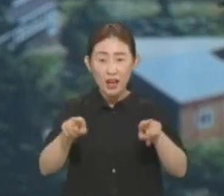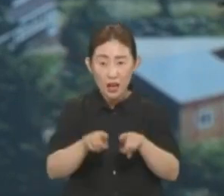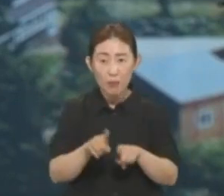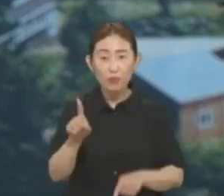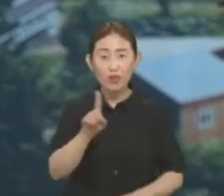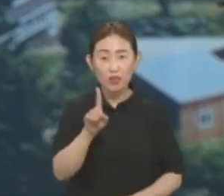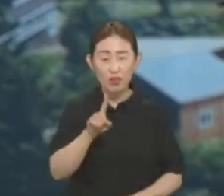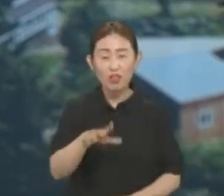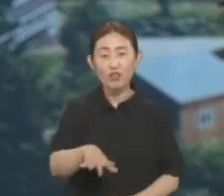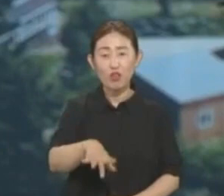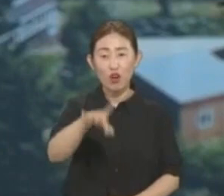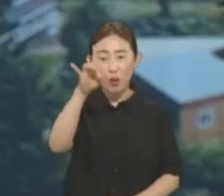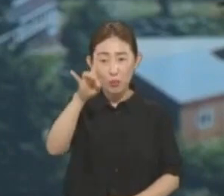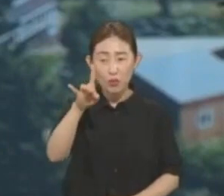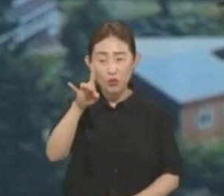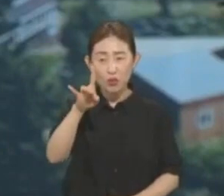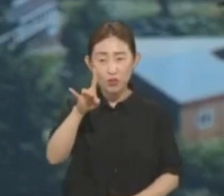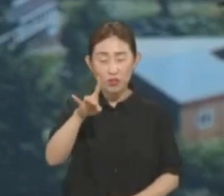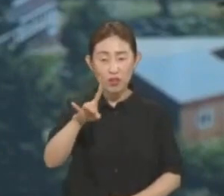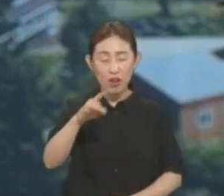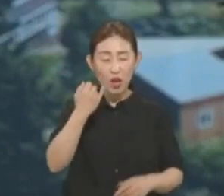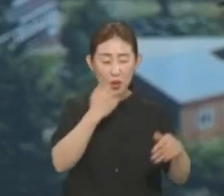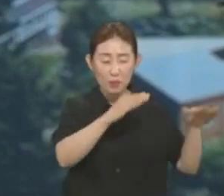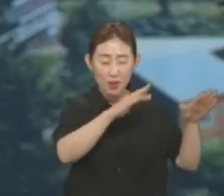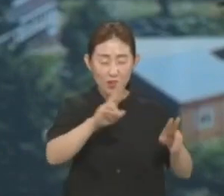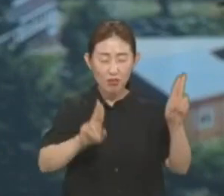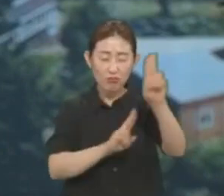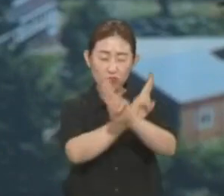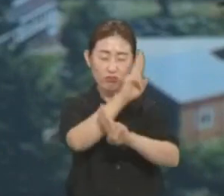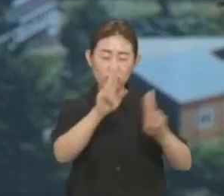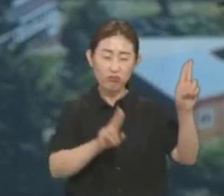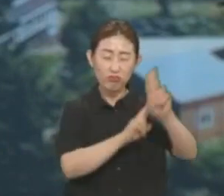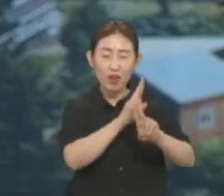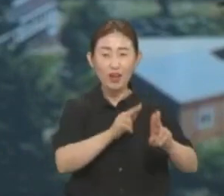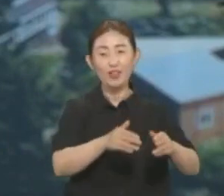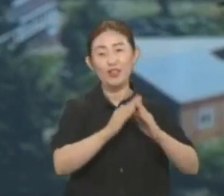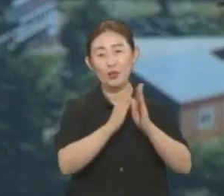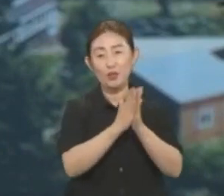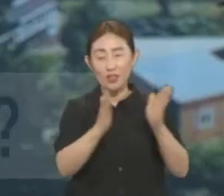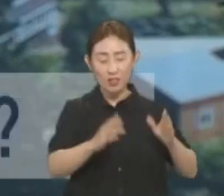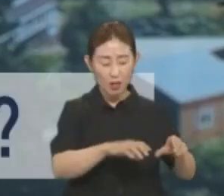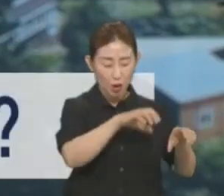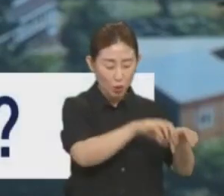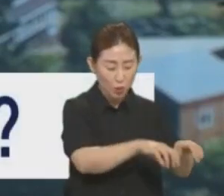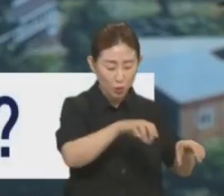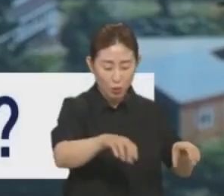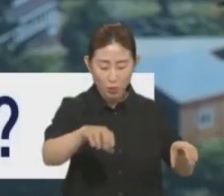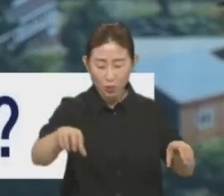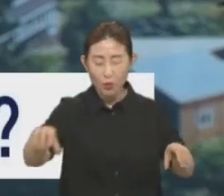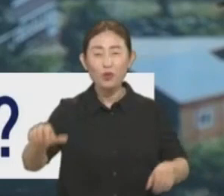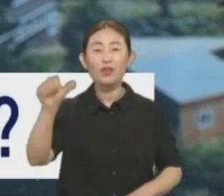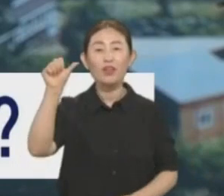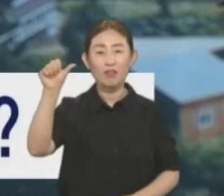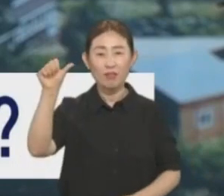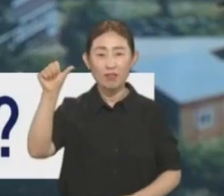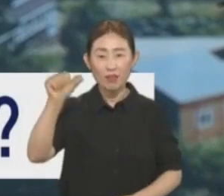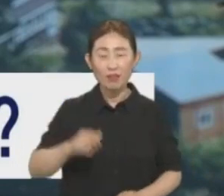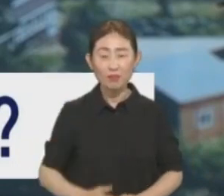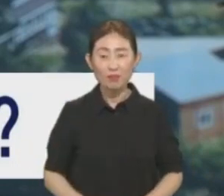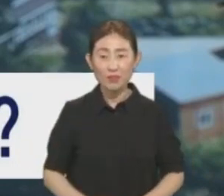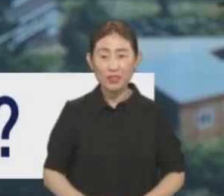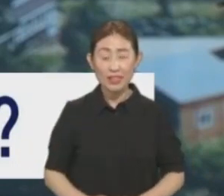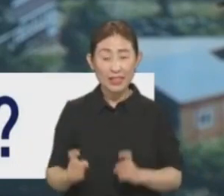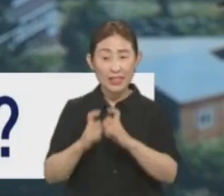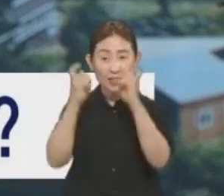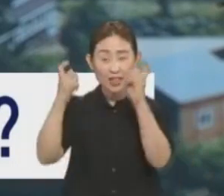충청남도에서 처음으로 해상풍력을 추진을 하고 있습니다. 5개 단지를 추진하고 있는데요. 민자